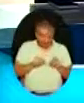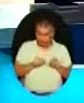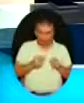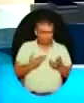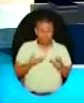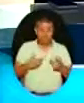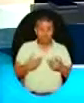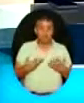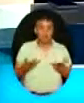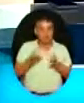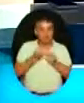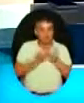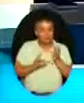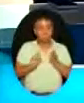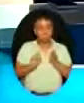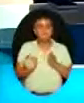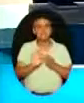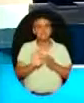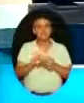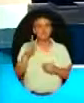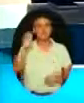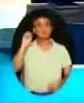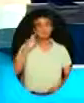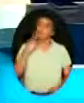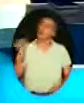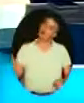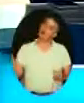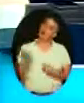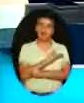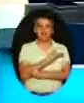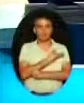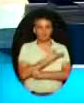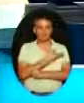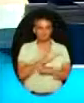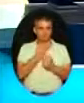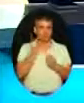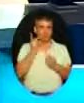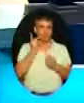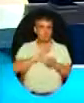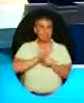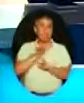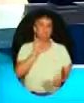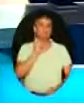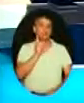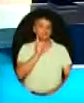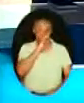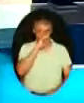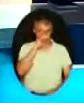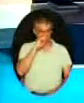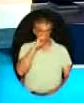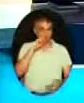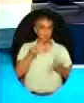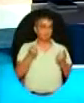עליהם בעלות מפורטת של מישהו, מרים נאור אומרת להרוס. וזו אכזריות. עכשיו לגבי